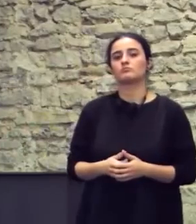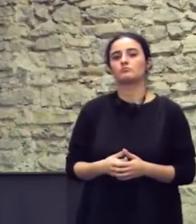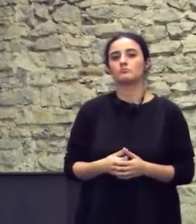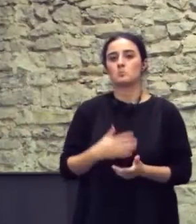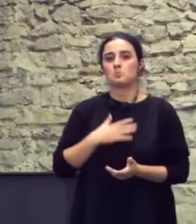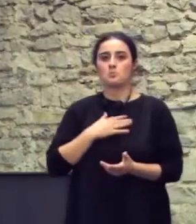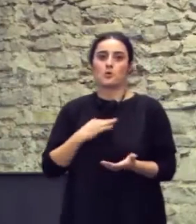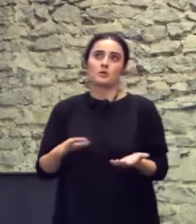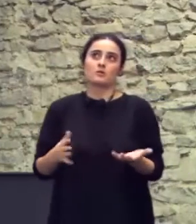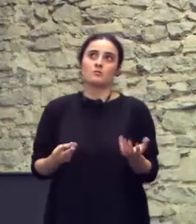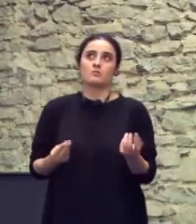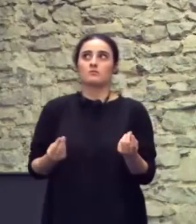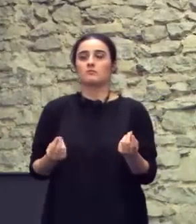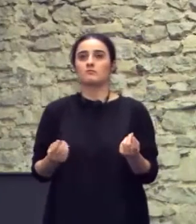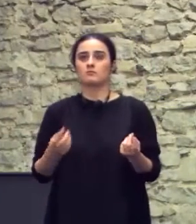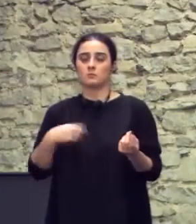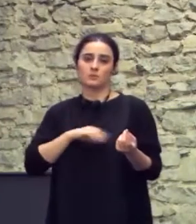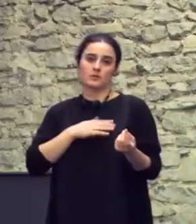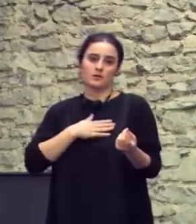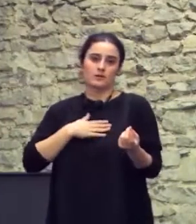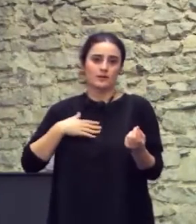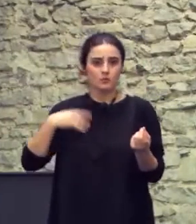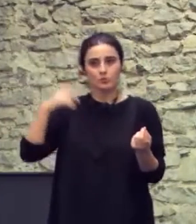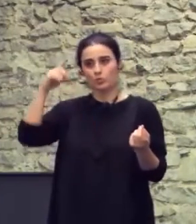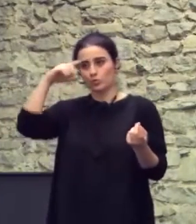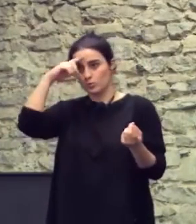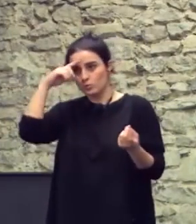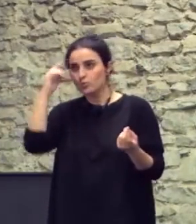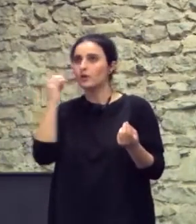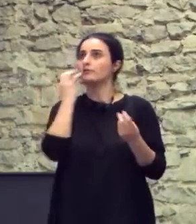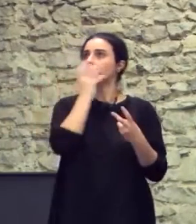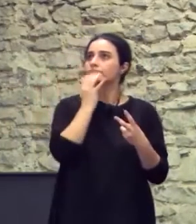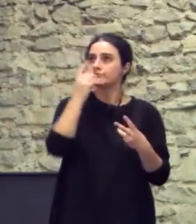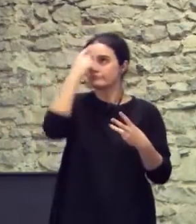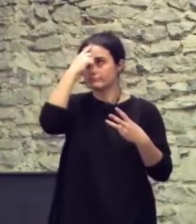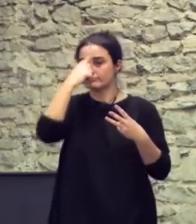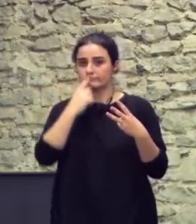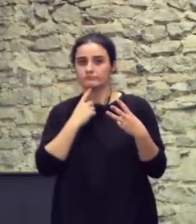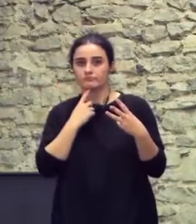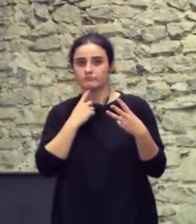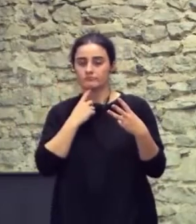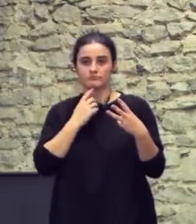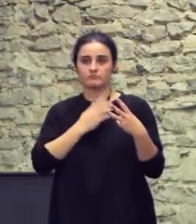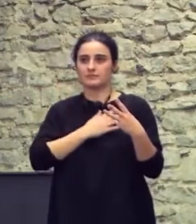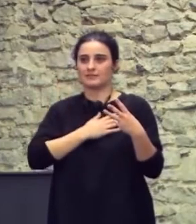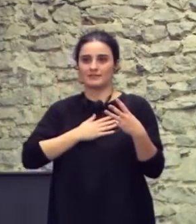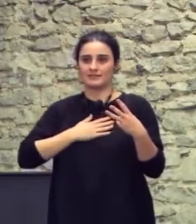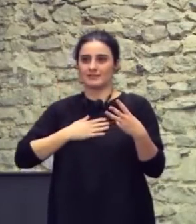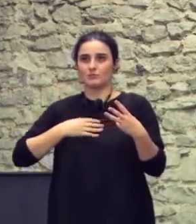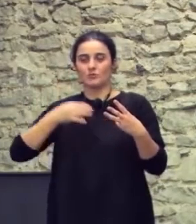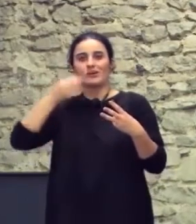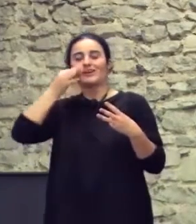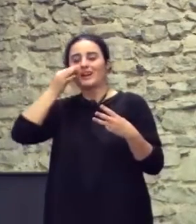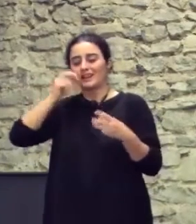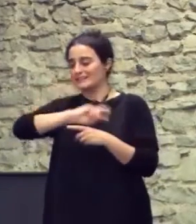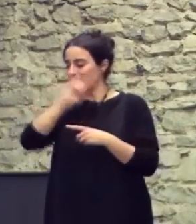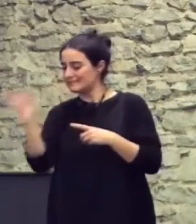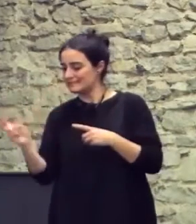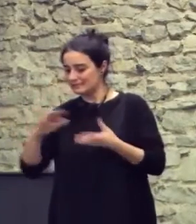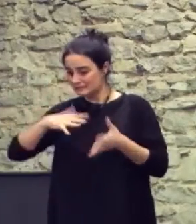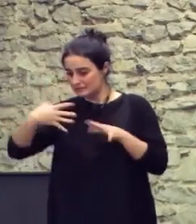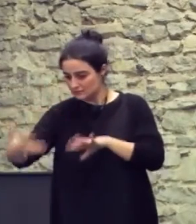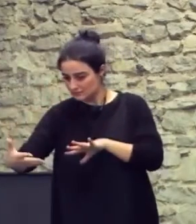Gauza bat da, gure kulturak, gure ipuinek, gure irudiek, erreflejatu behar dituztela errealitate ezberdinak, baina